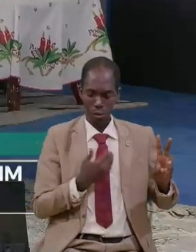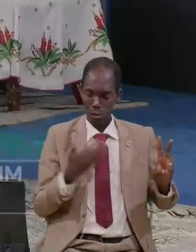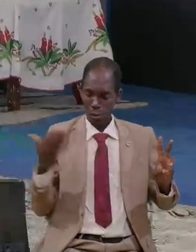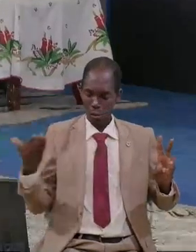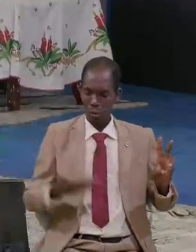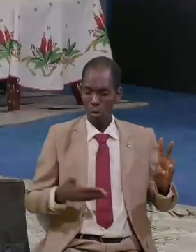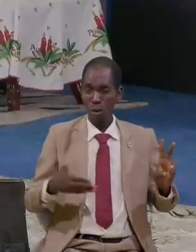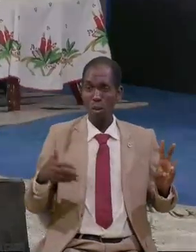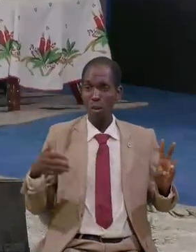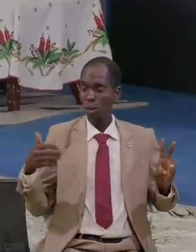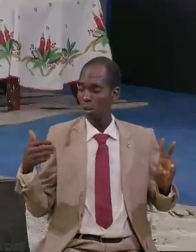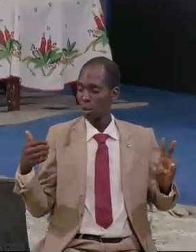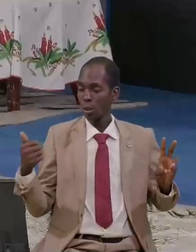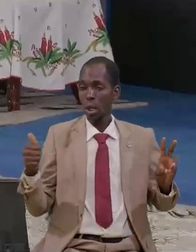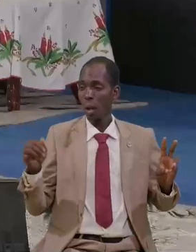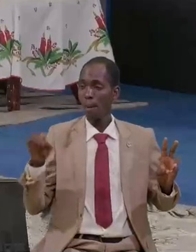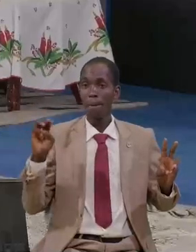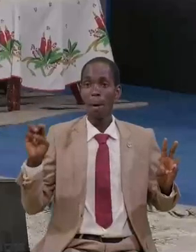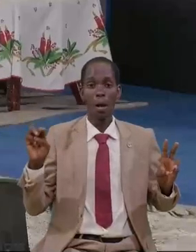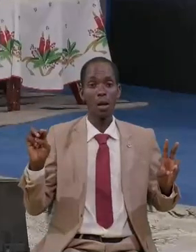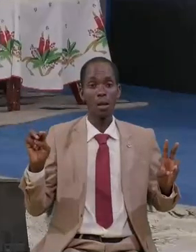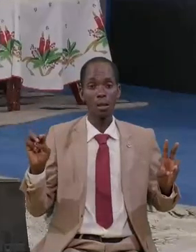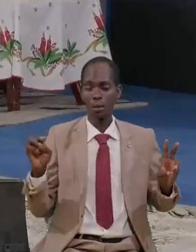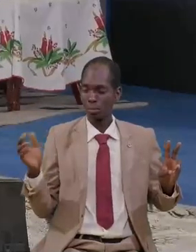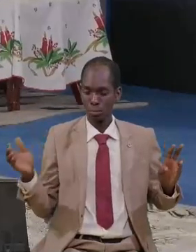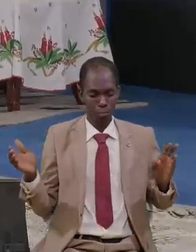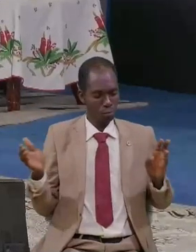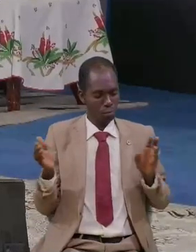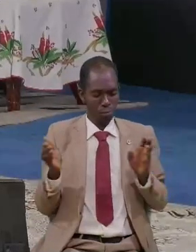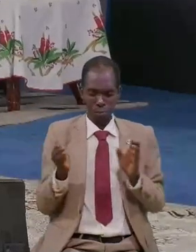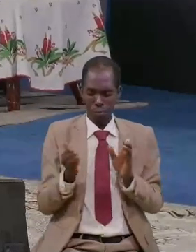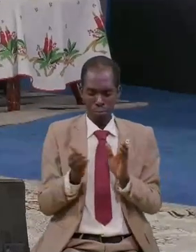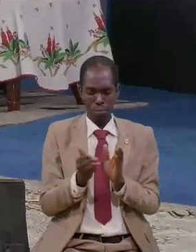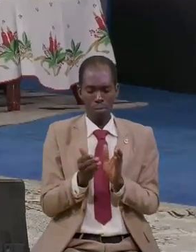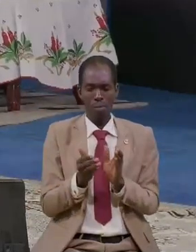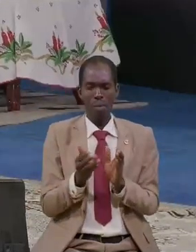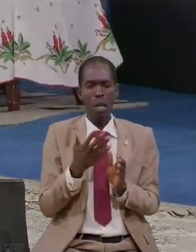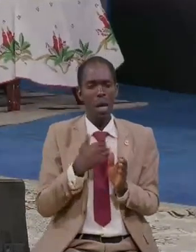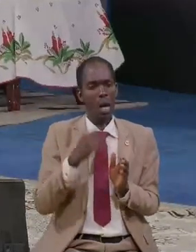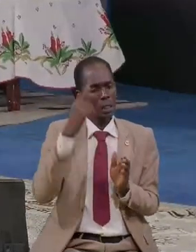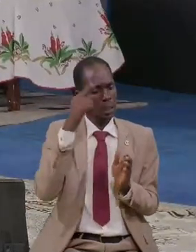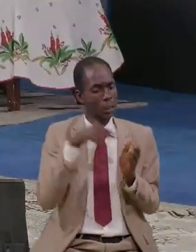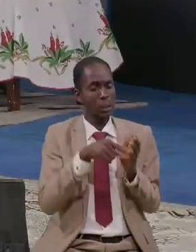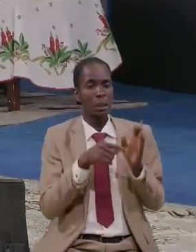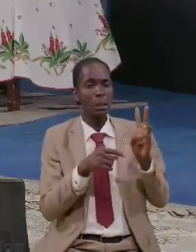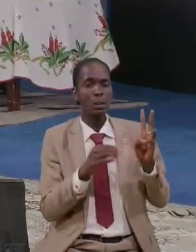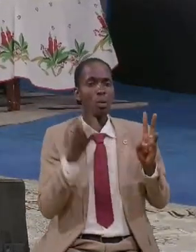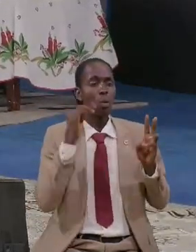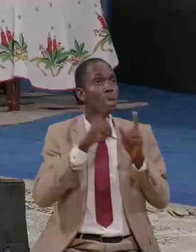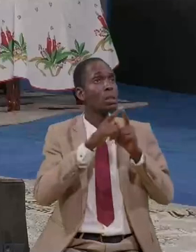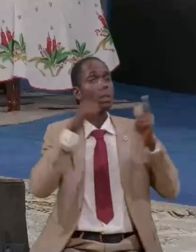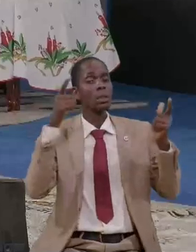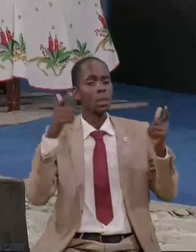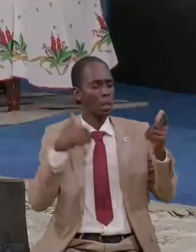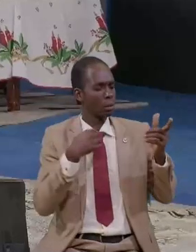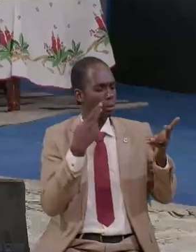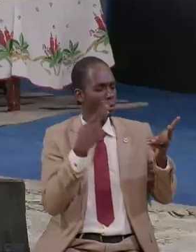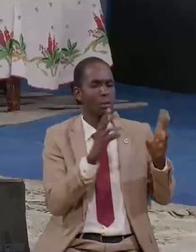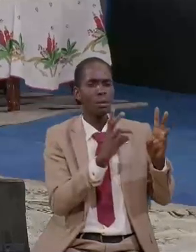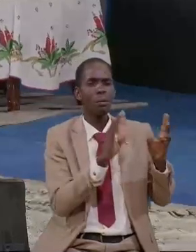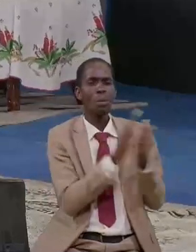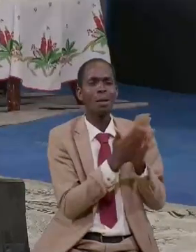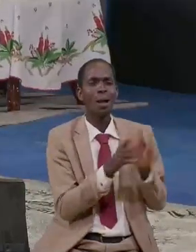à 10 millions, et les 6 que je pensais être grand,